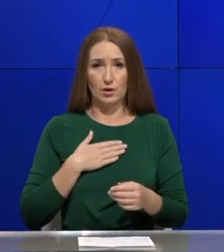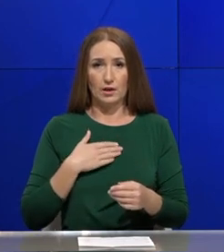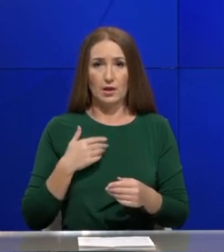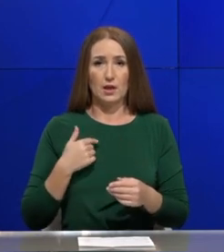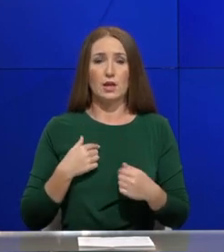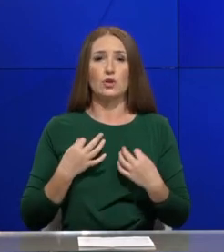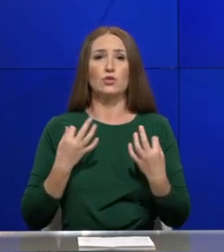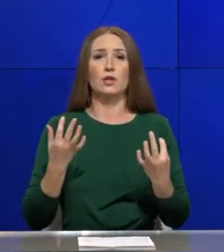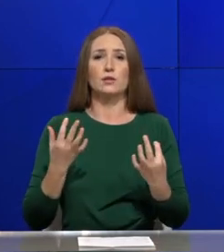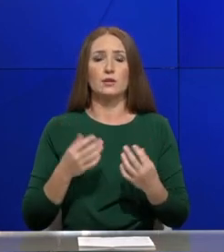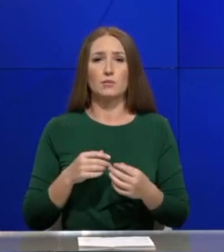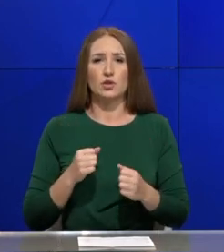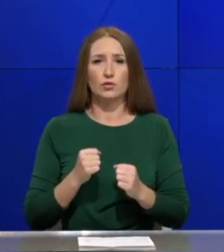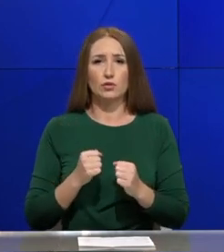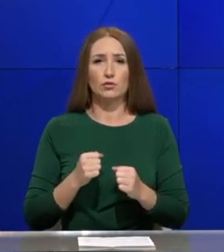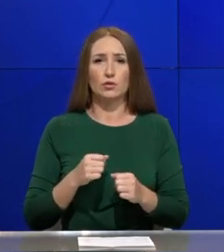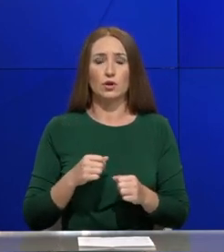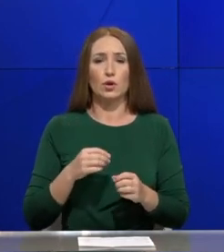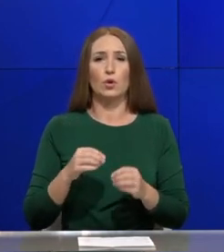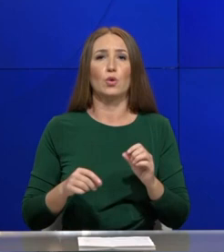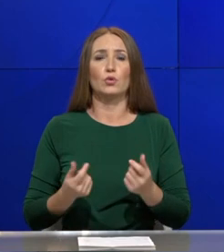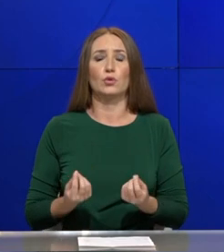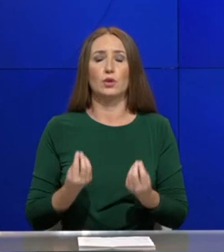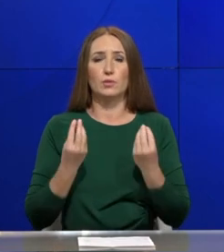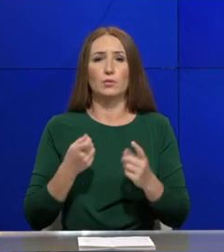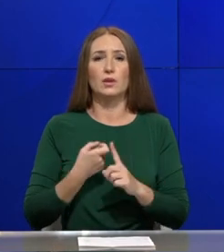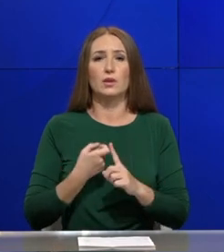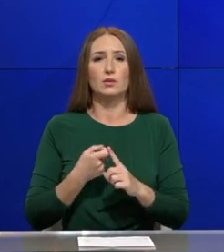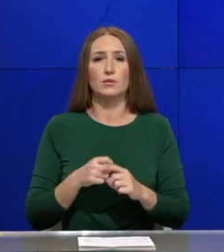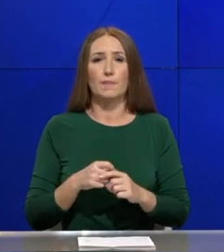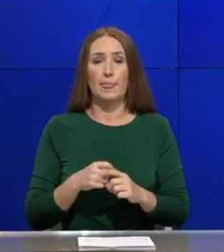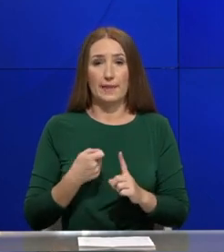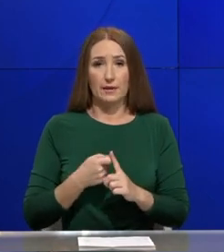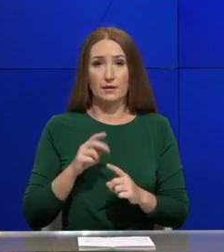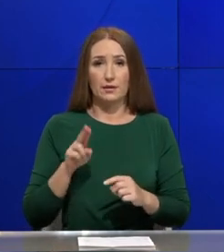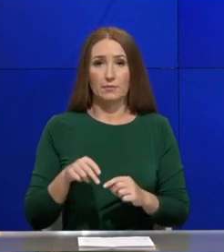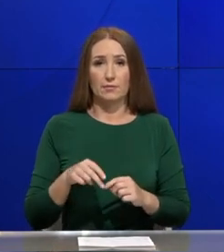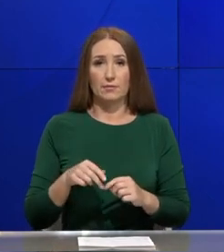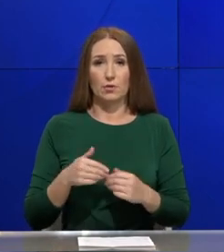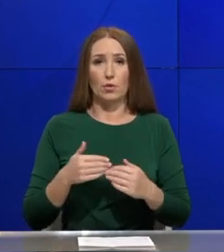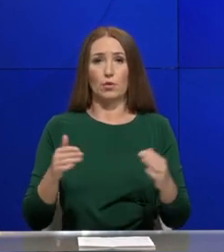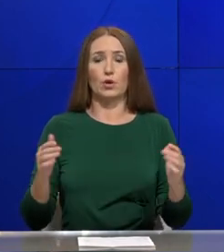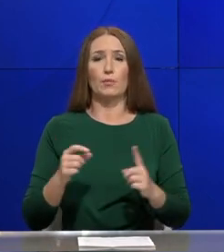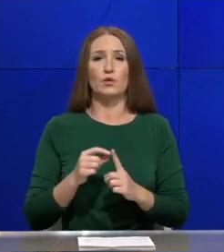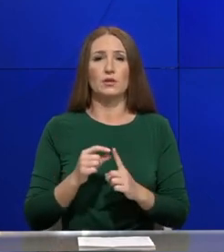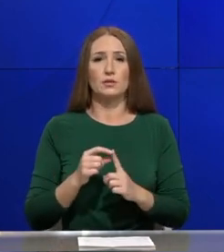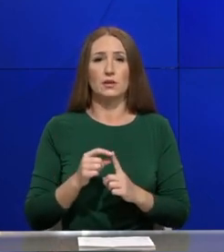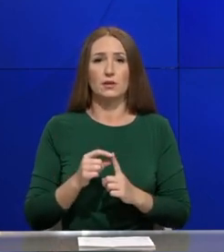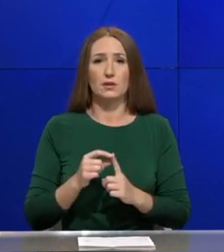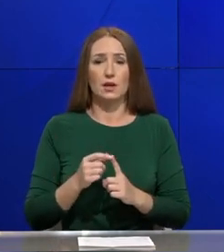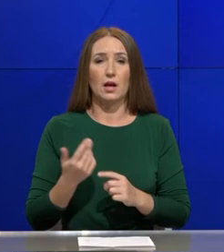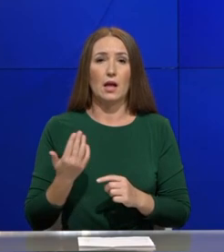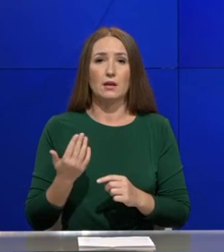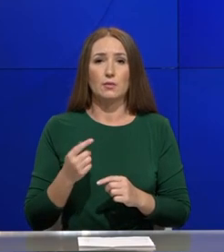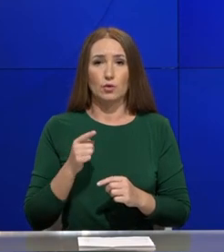entuzijazam i čvrstu volju da unaprijedimo Kalesiju. Kalesija ima ogroman potencijal, ali smo